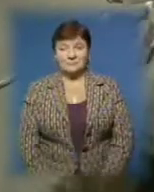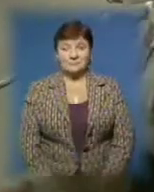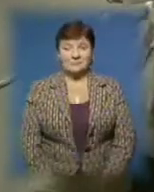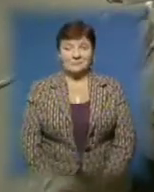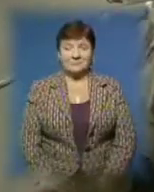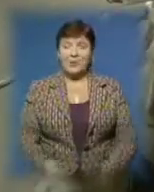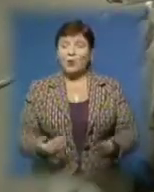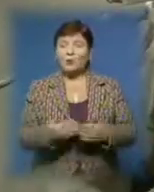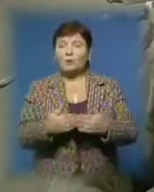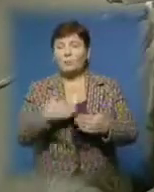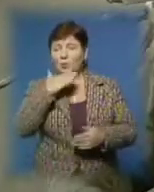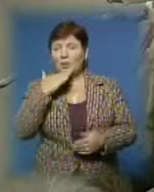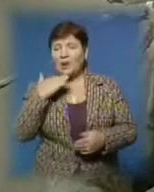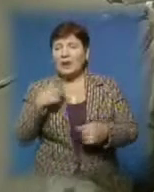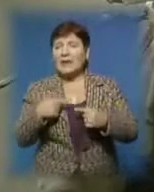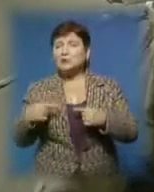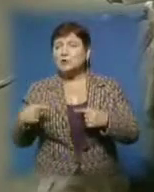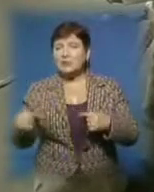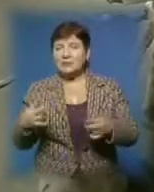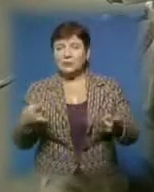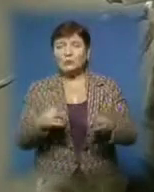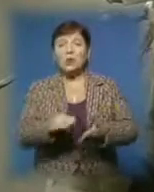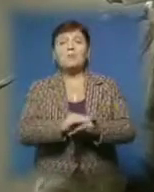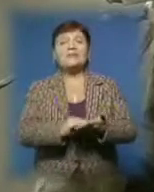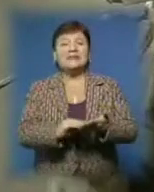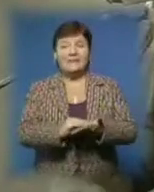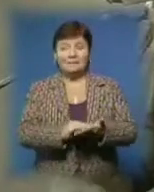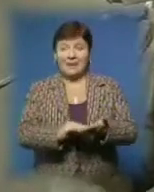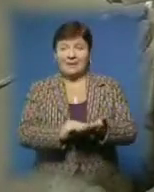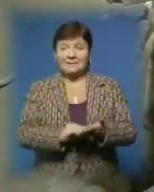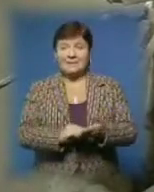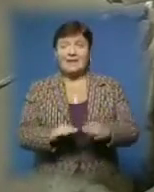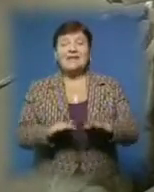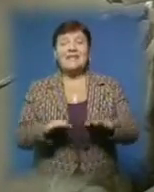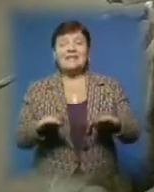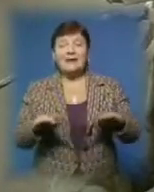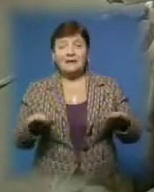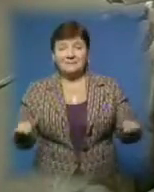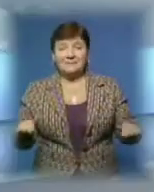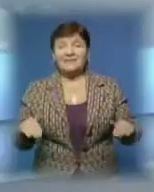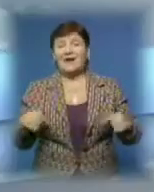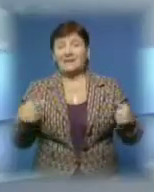много инструмента надо делать. Потренировались заодно и дети катаются в парке.